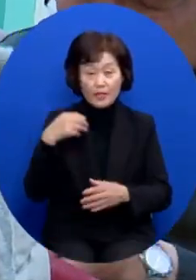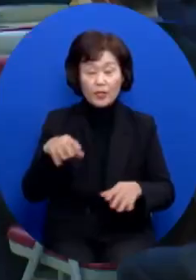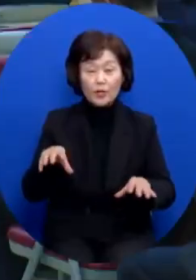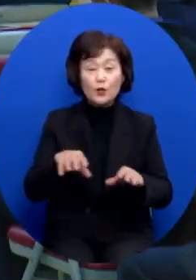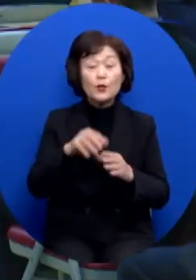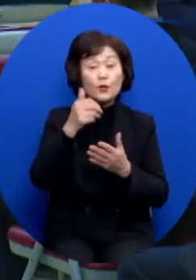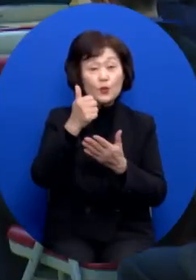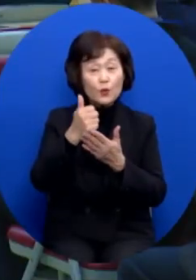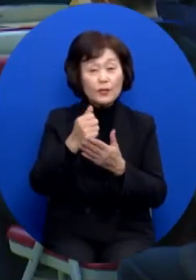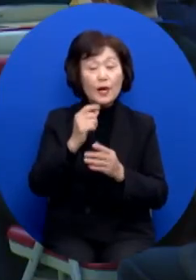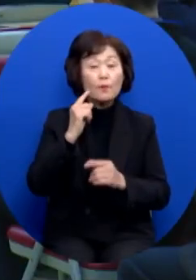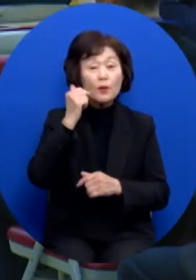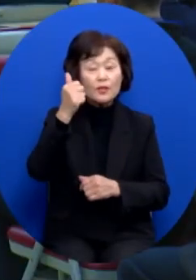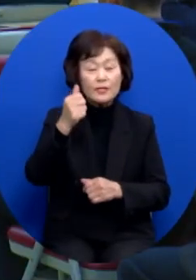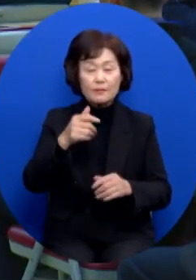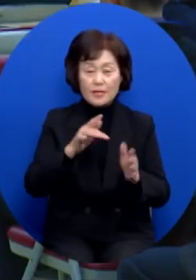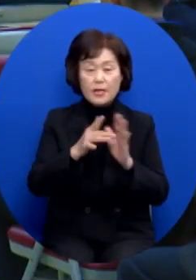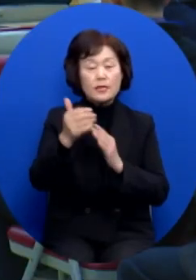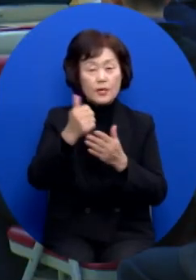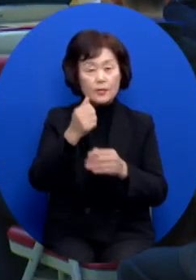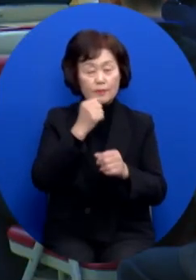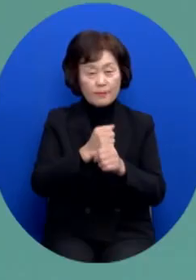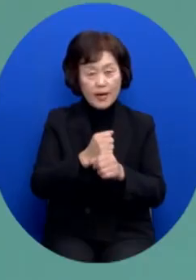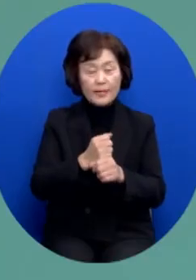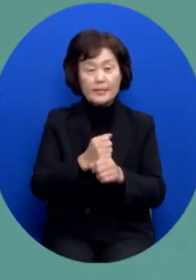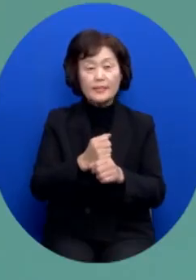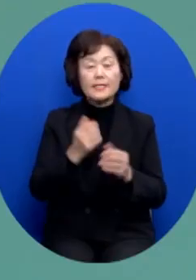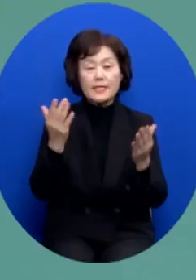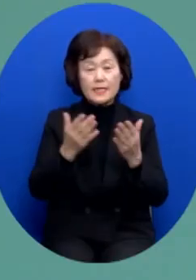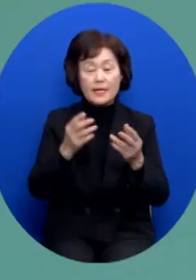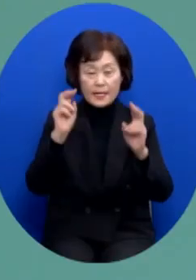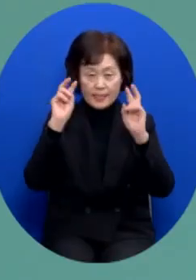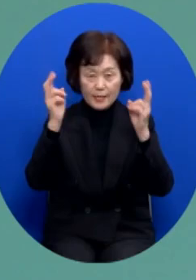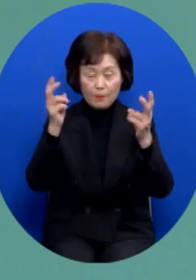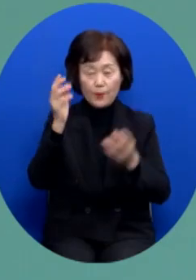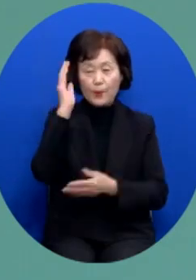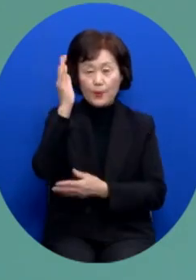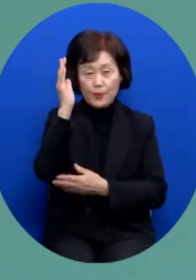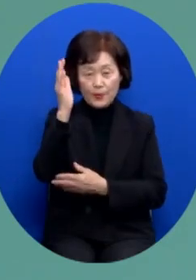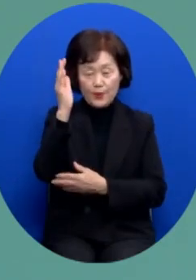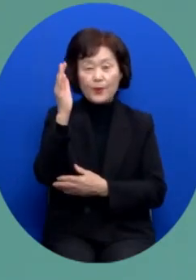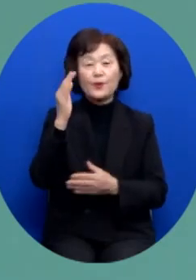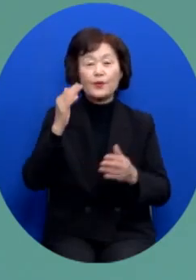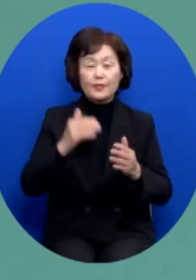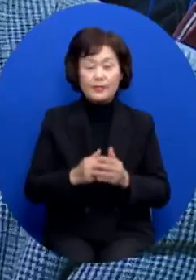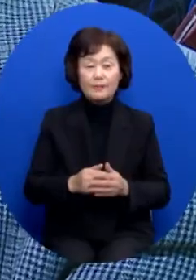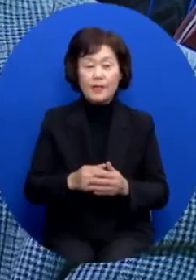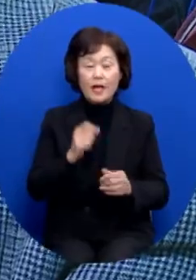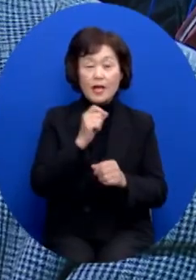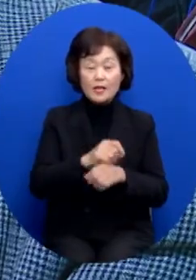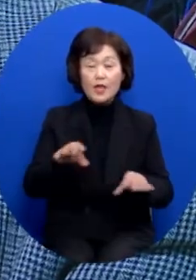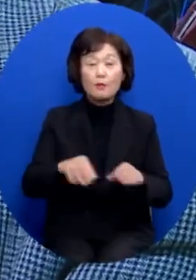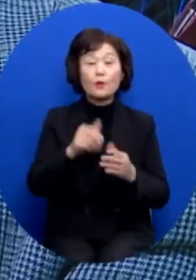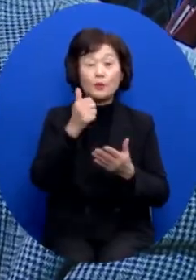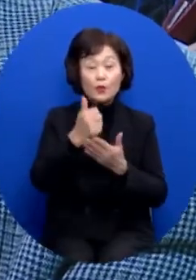이성택 목사는 예수님이 하신 일이라는 제목으로 말씀을 전했으며 2부 개강식에서 사무총장